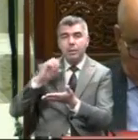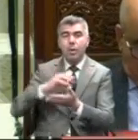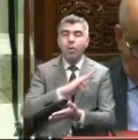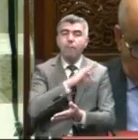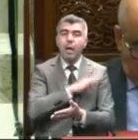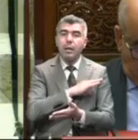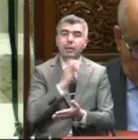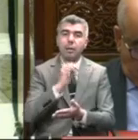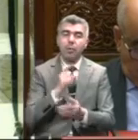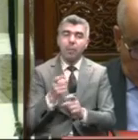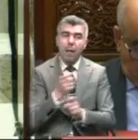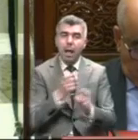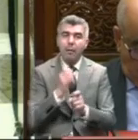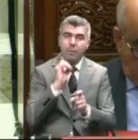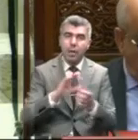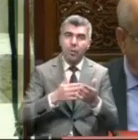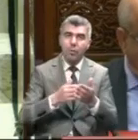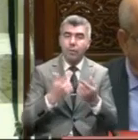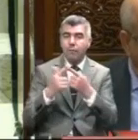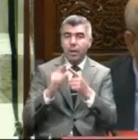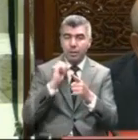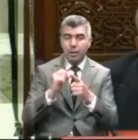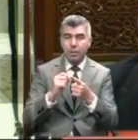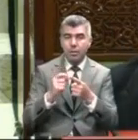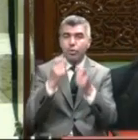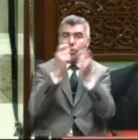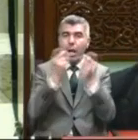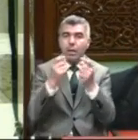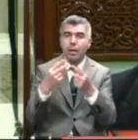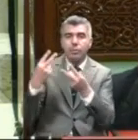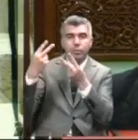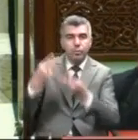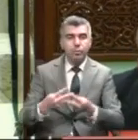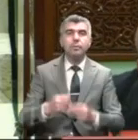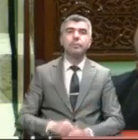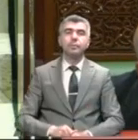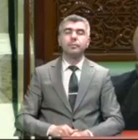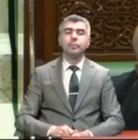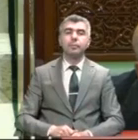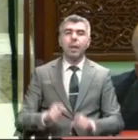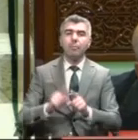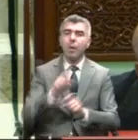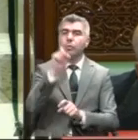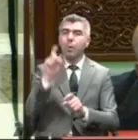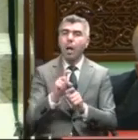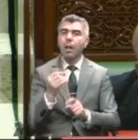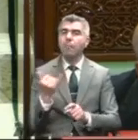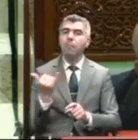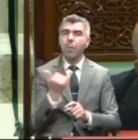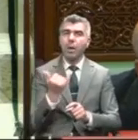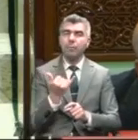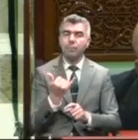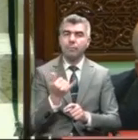الصراع الدولي الحالي من خلال نقل المزيد من مصانع اليه ويخامرون تساؤل مهم كيف